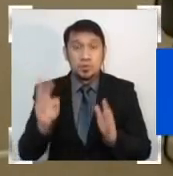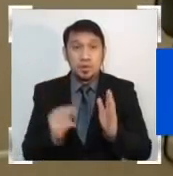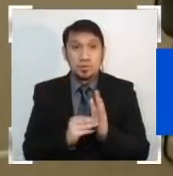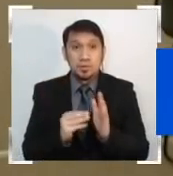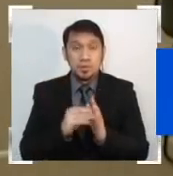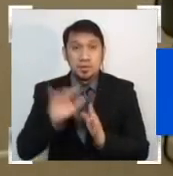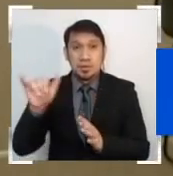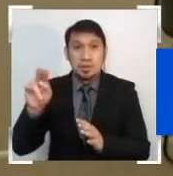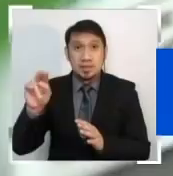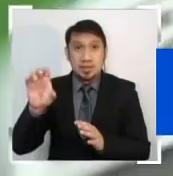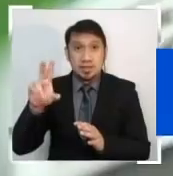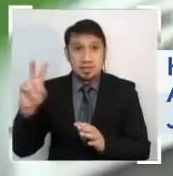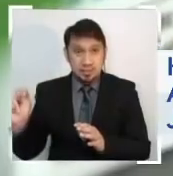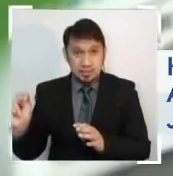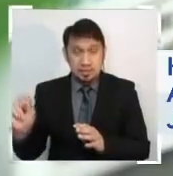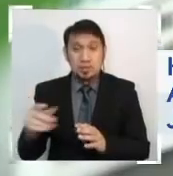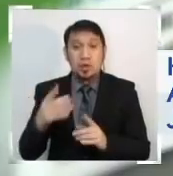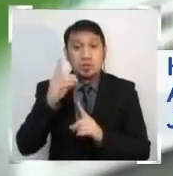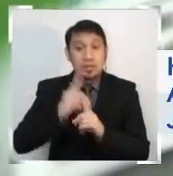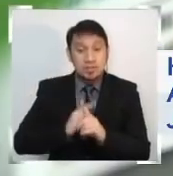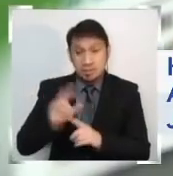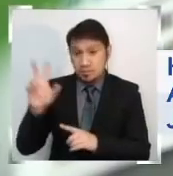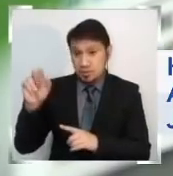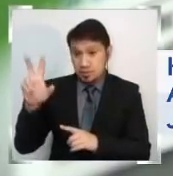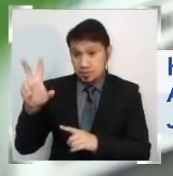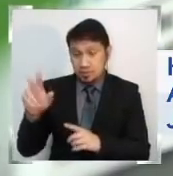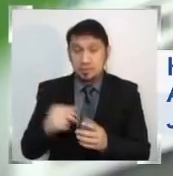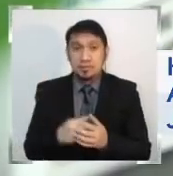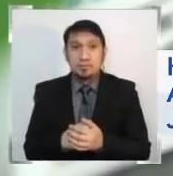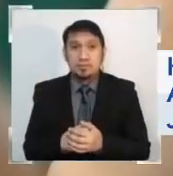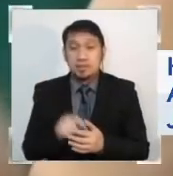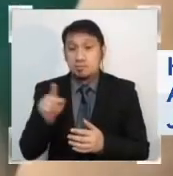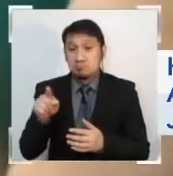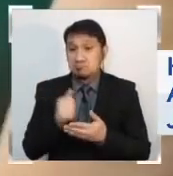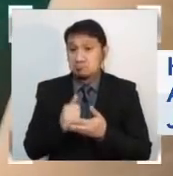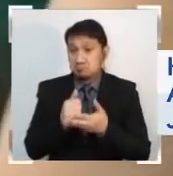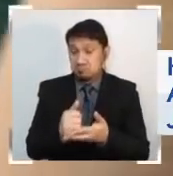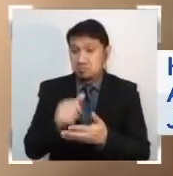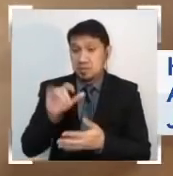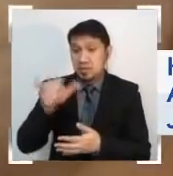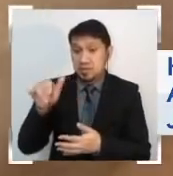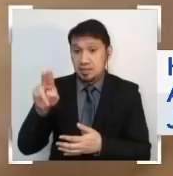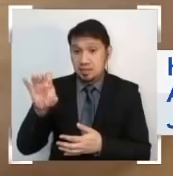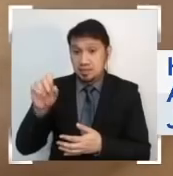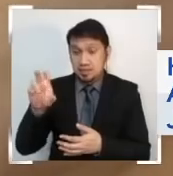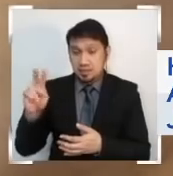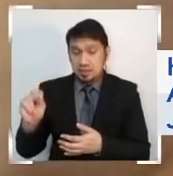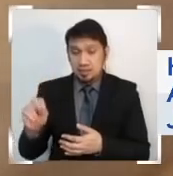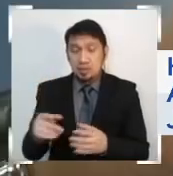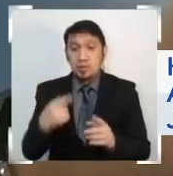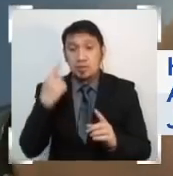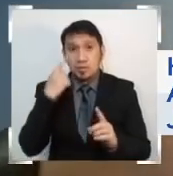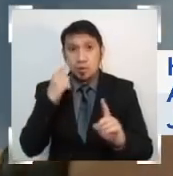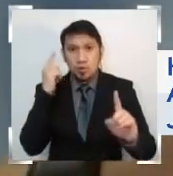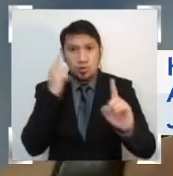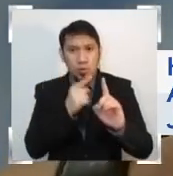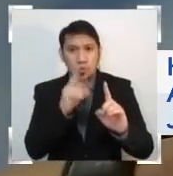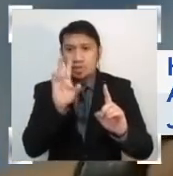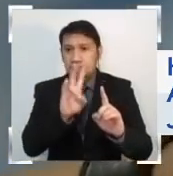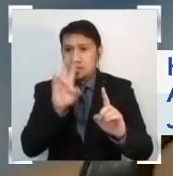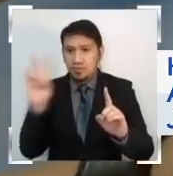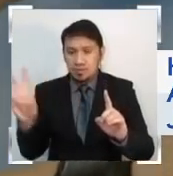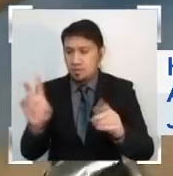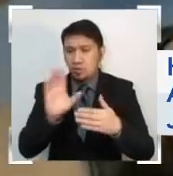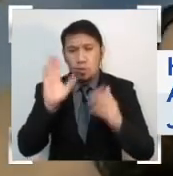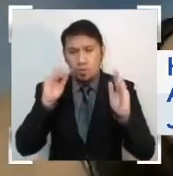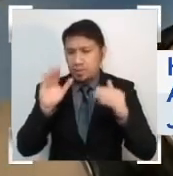on December 13. Malaking tulong daw ang mga ito, lalo ang Janssen jabs, para maabot ng 77.14 million fully vaccinated